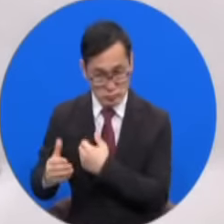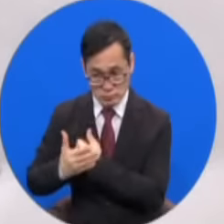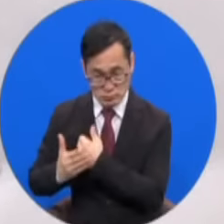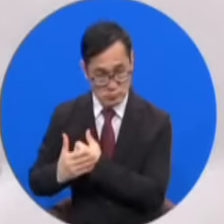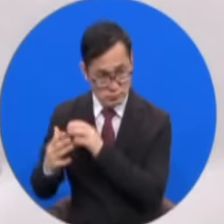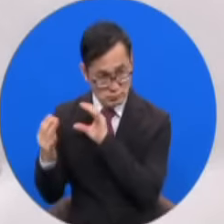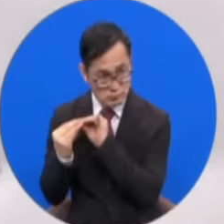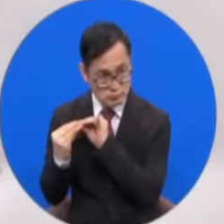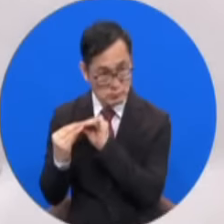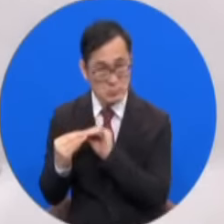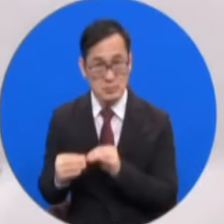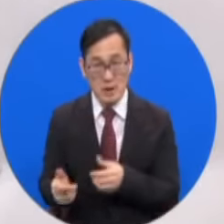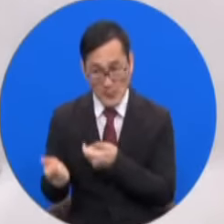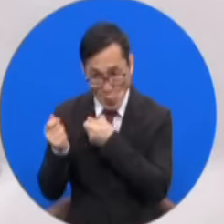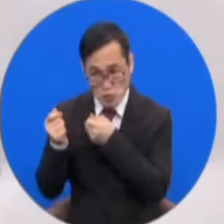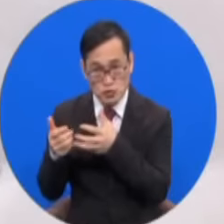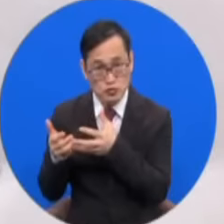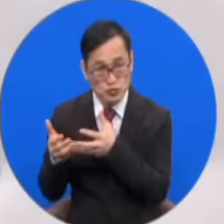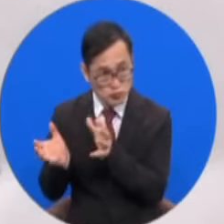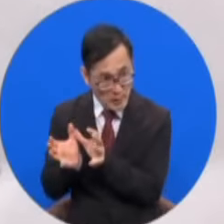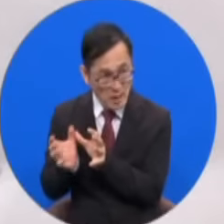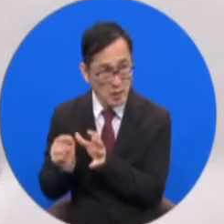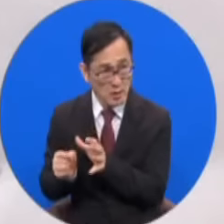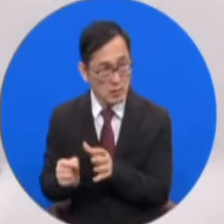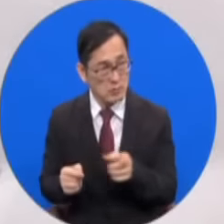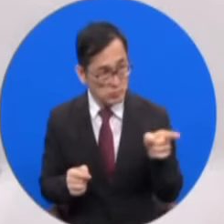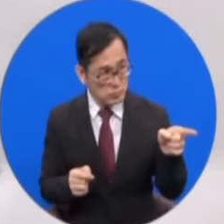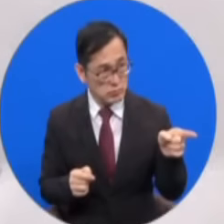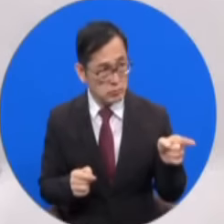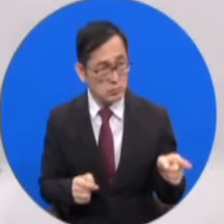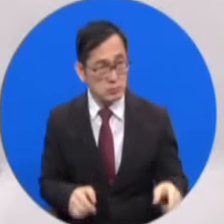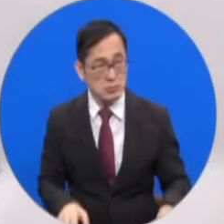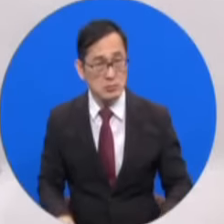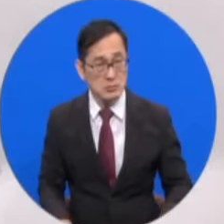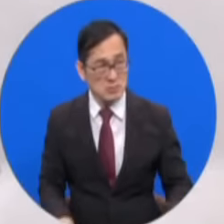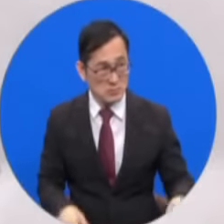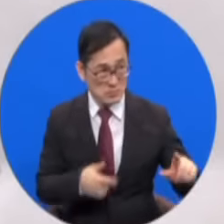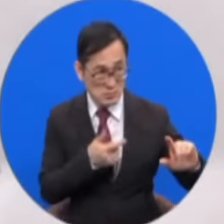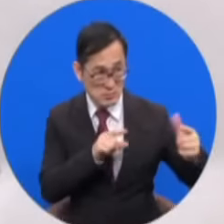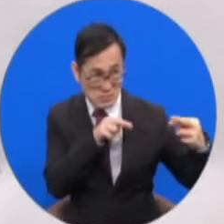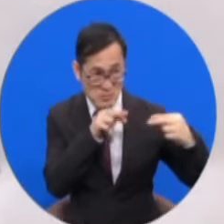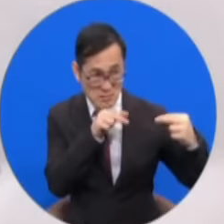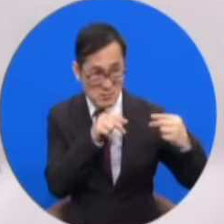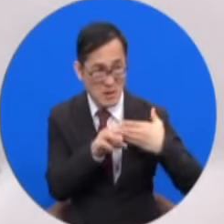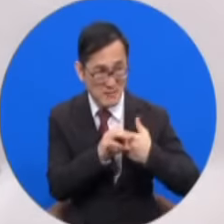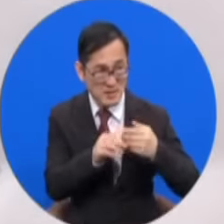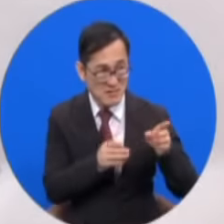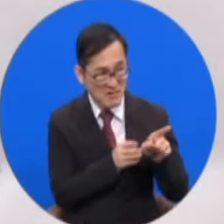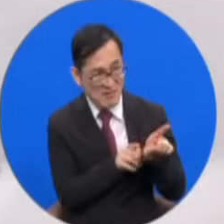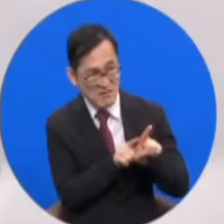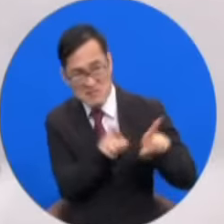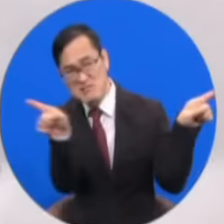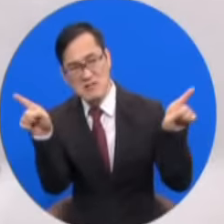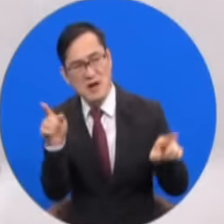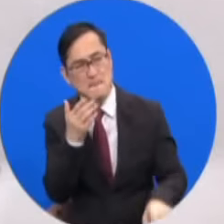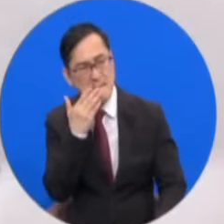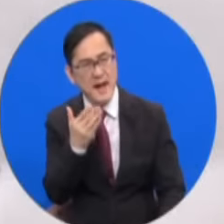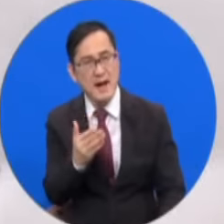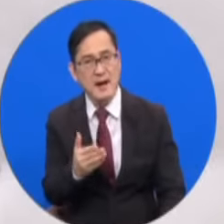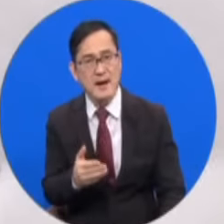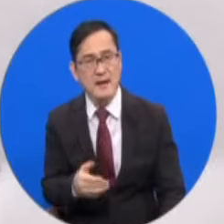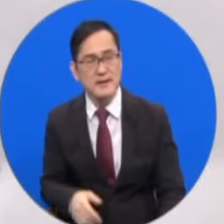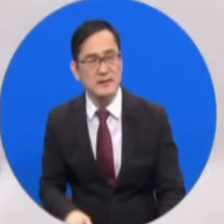보수 의 운명을 위해서 대통령과 완전히 다른 길을 갈 수도 있는 존재라는 것을 각인시키는 것 이게 가장